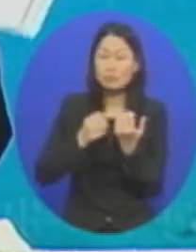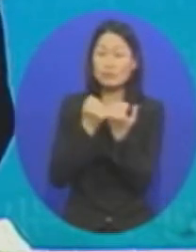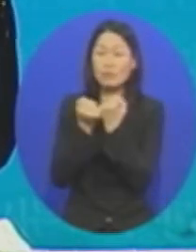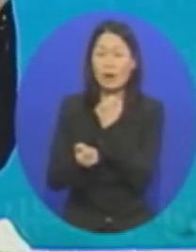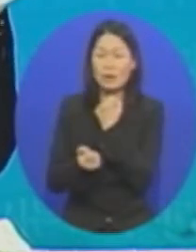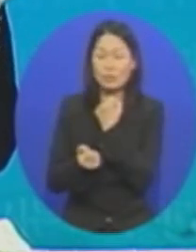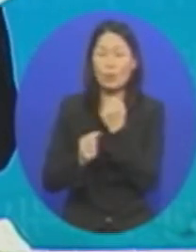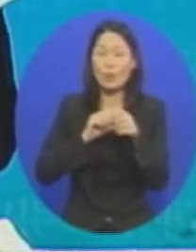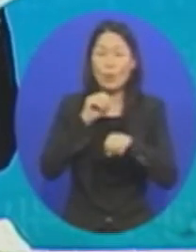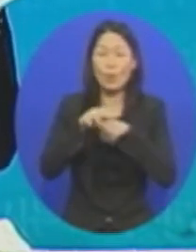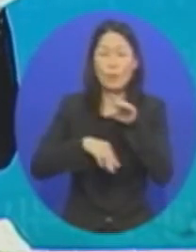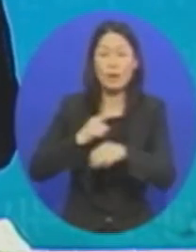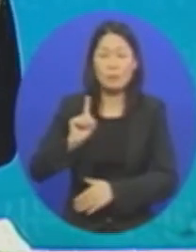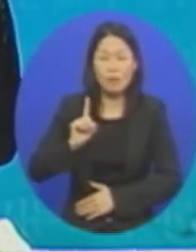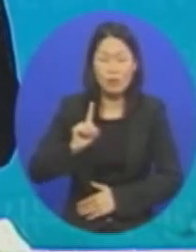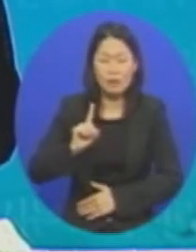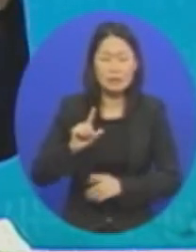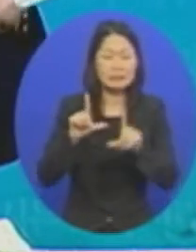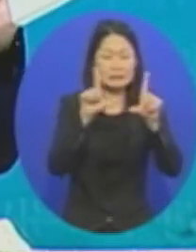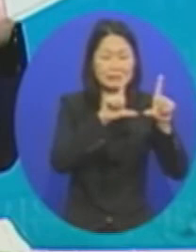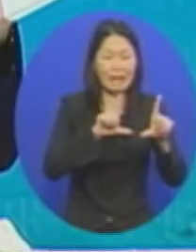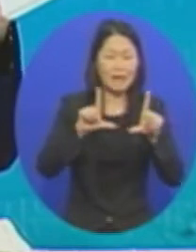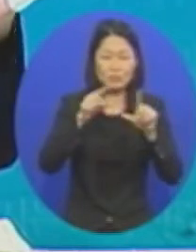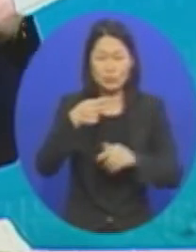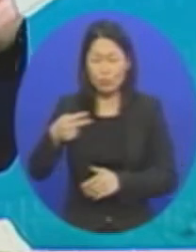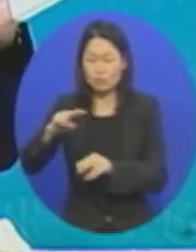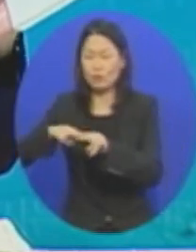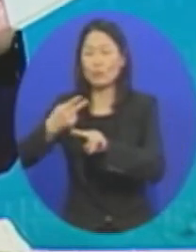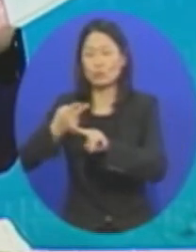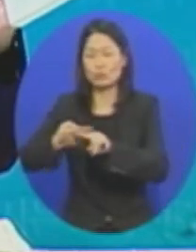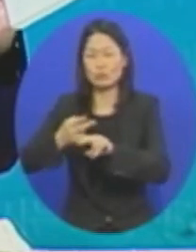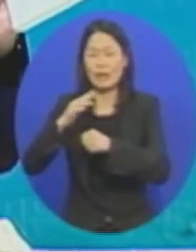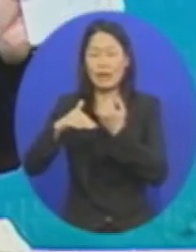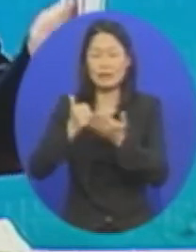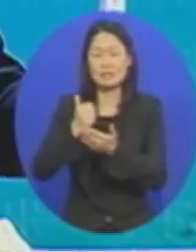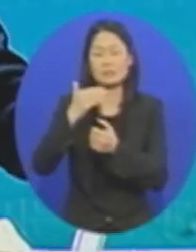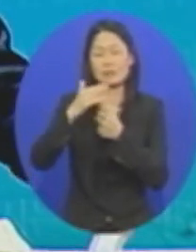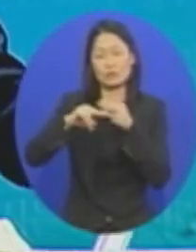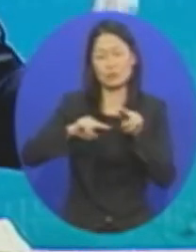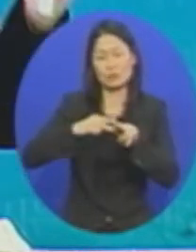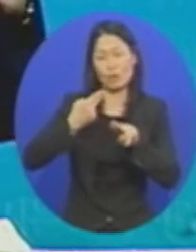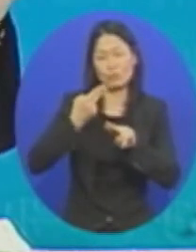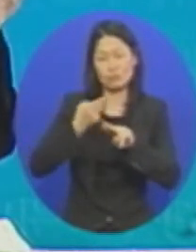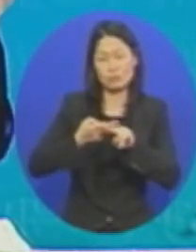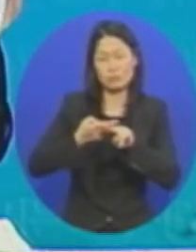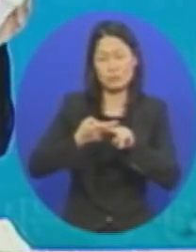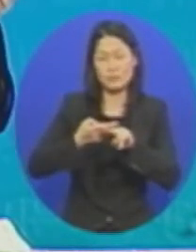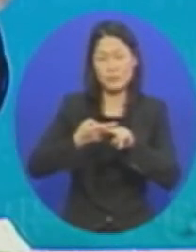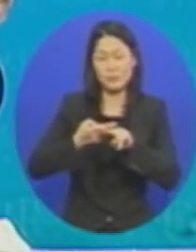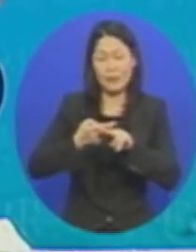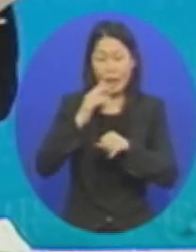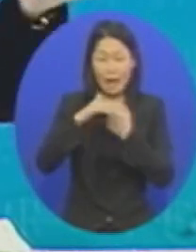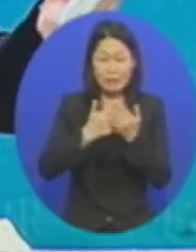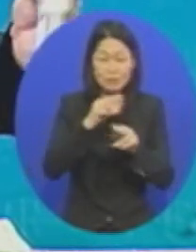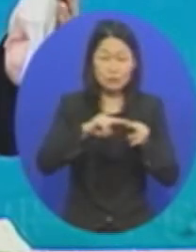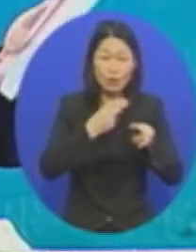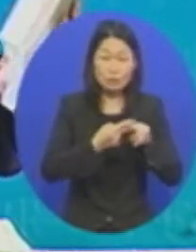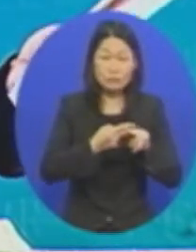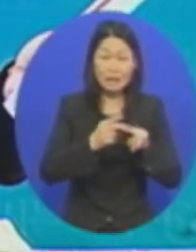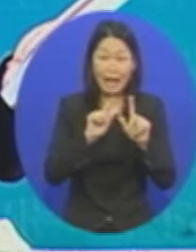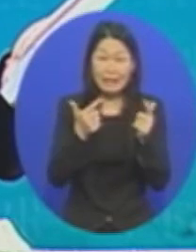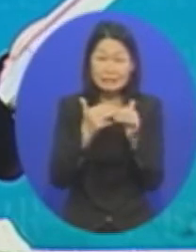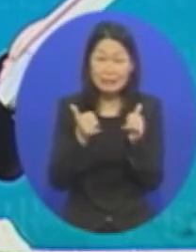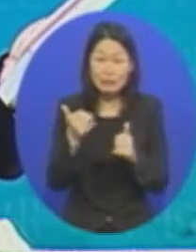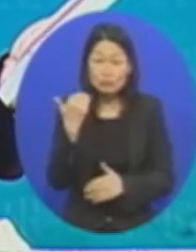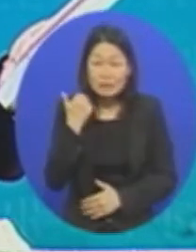고백했어요 삶은 선물입니다 하나님의 선물이에요 그러면 하나님의 선물이 않을 사람이 누가